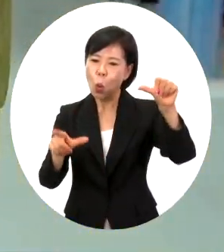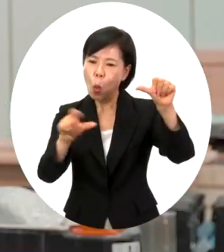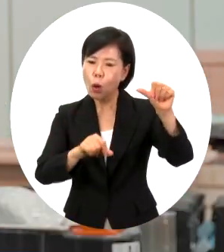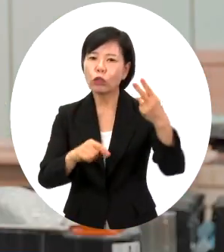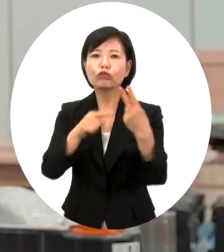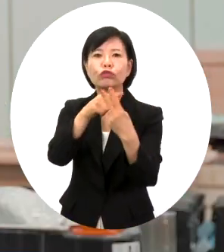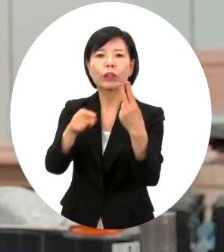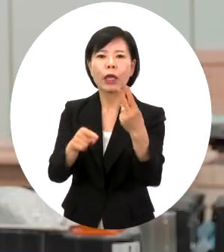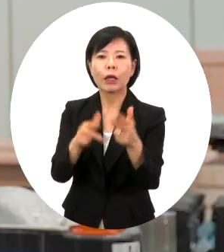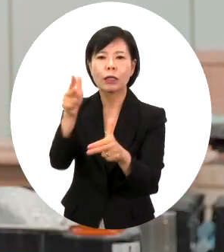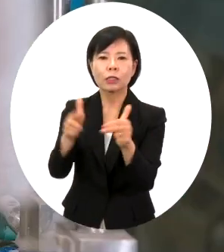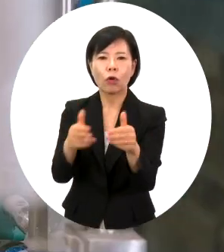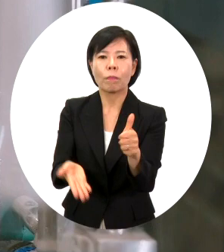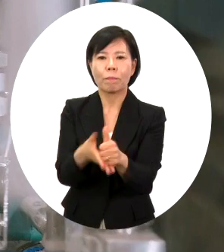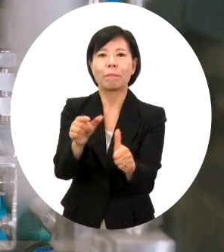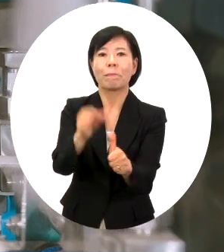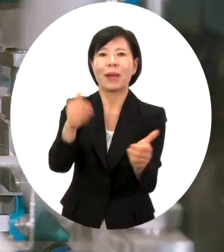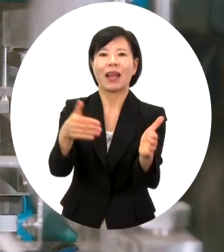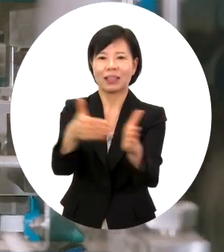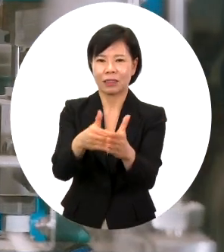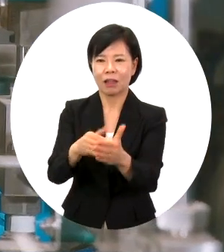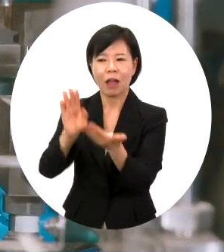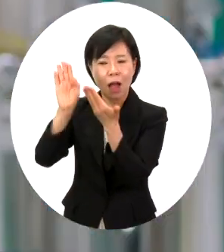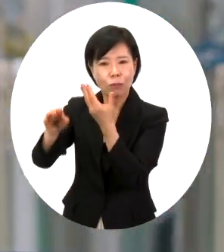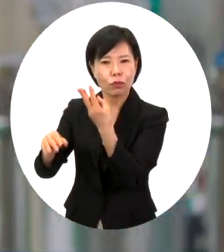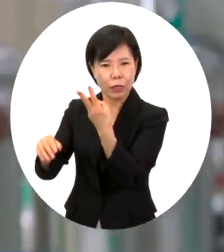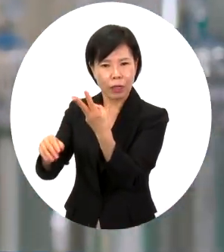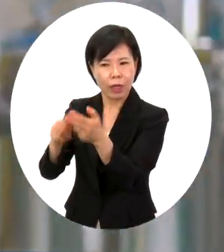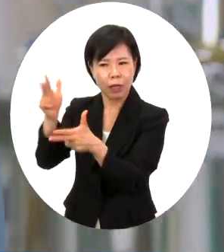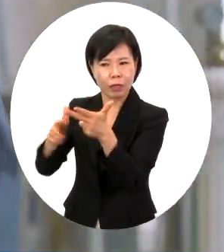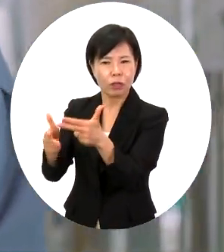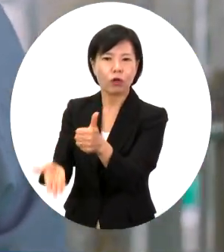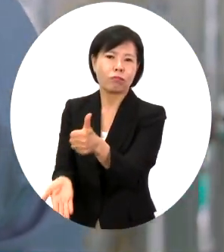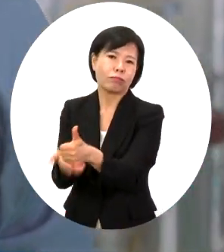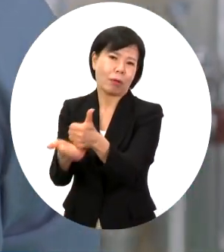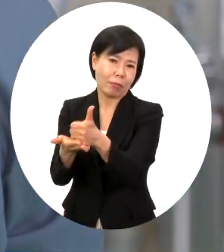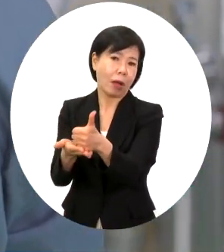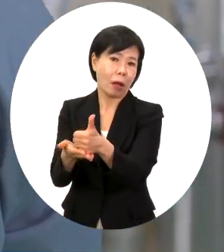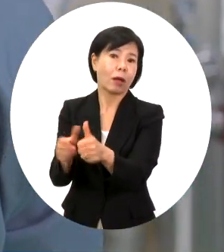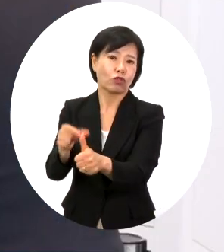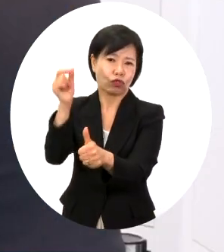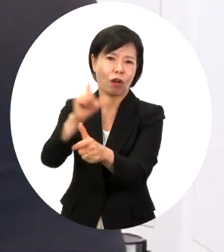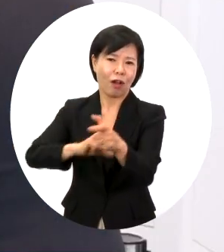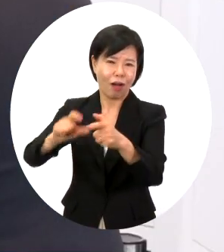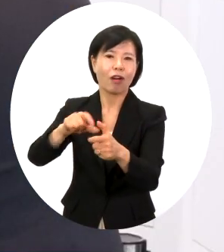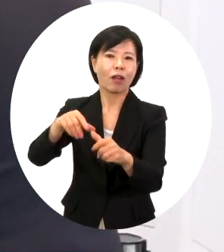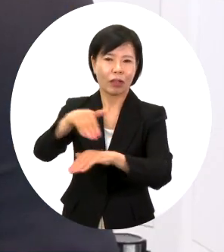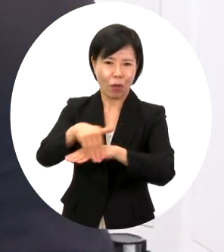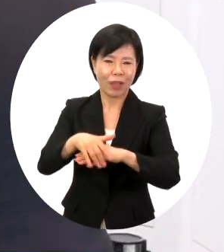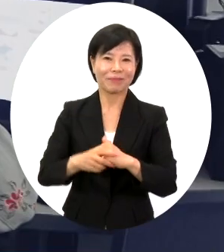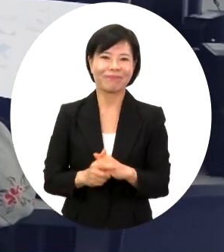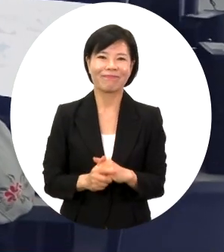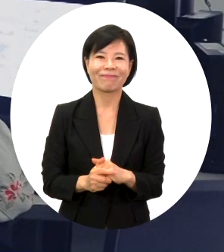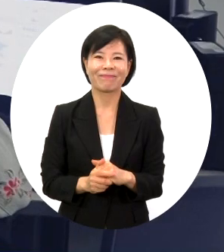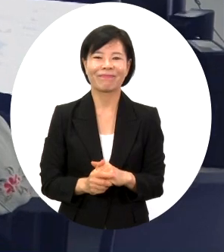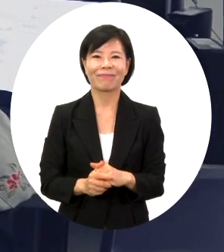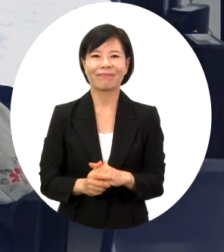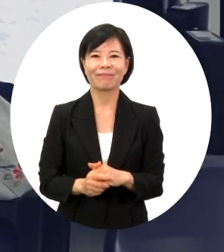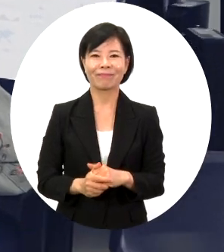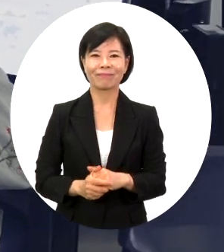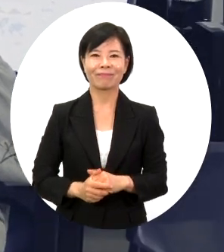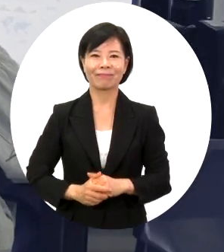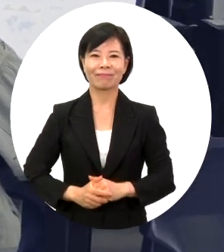제주도는 지난 5월 2개 기업을 선정했으며 3개 기업을 6월 말 서류 및 발표 평가를 통해 추가 선정할 계획입니다.